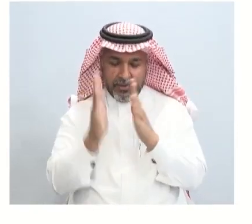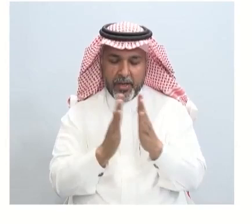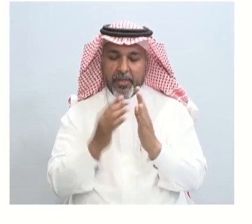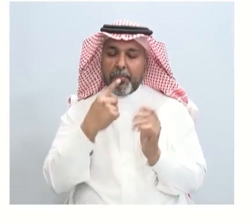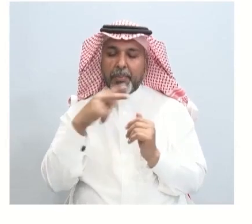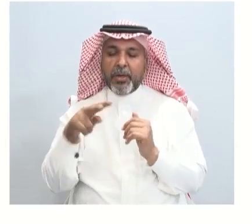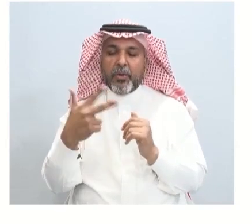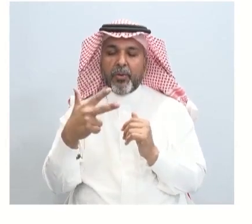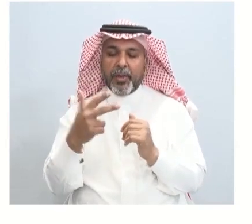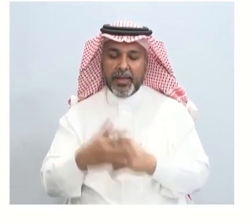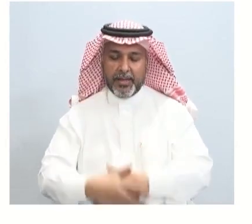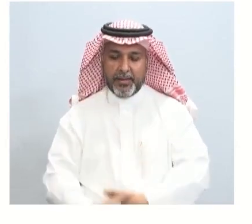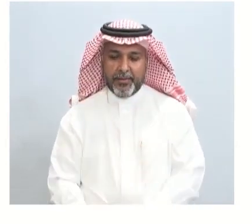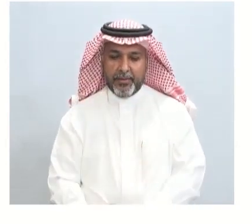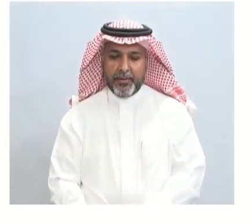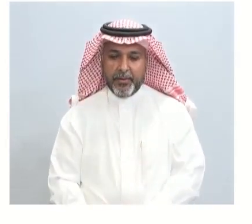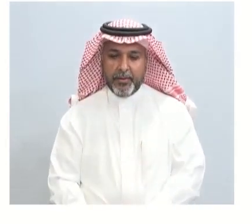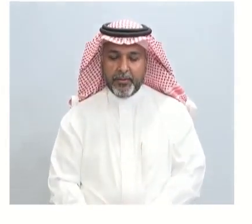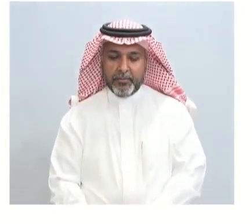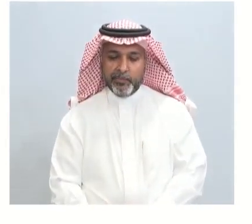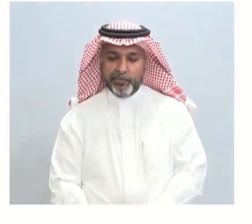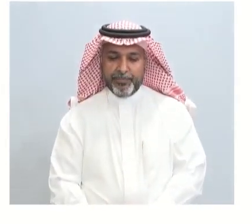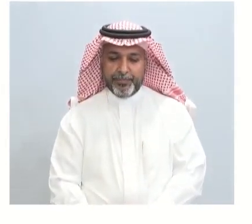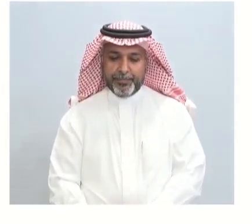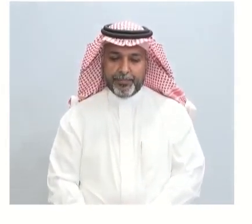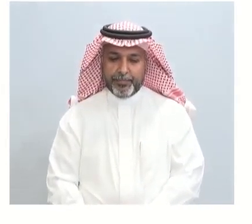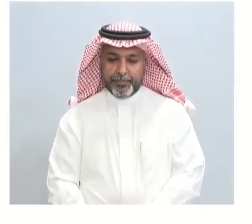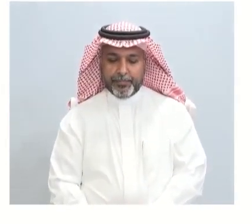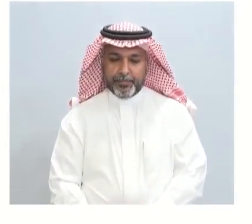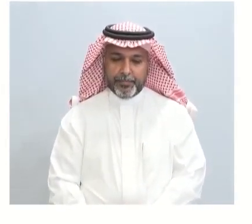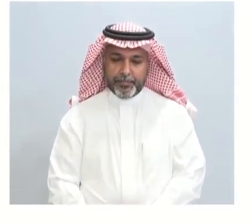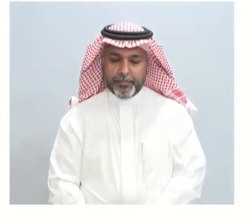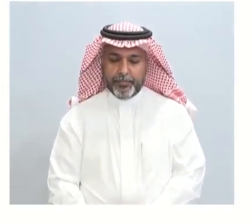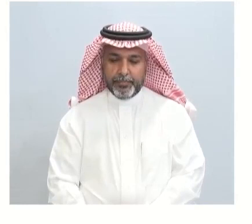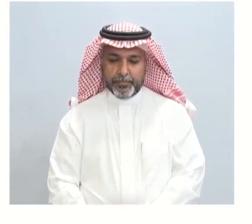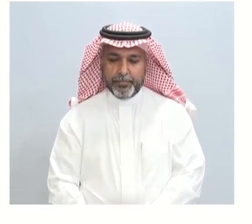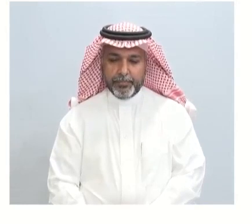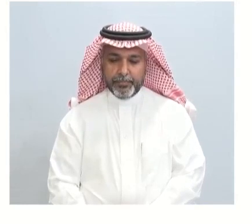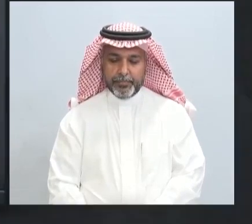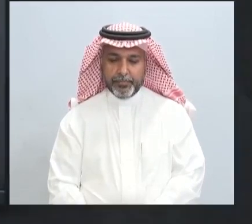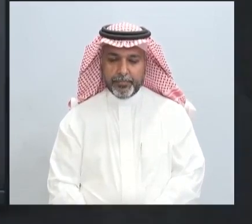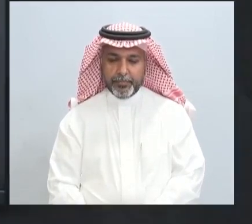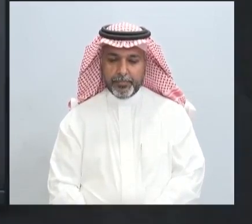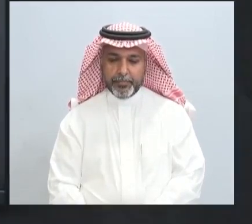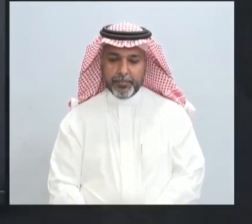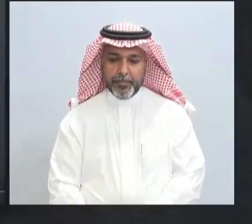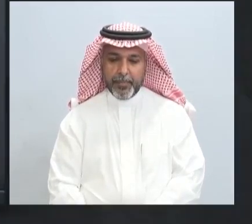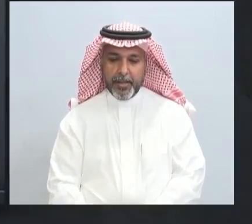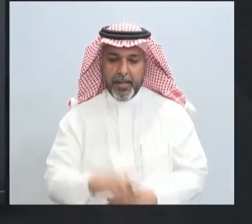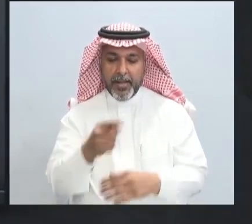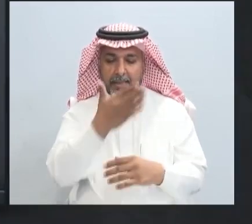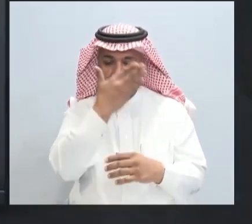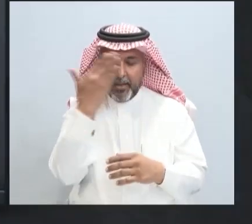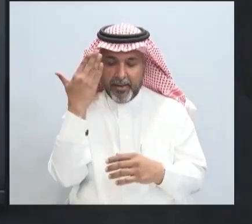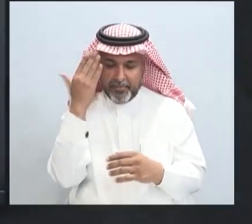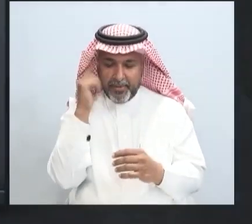ينفرد بان طول الدوره فيهم يساوي كم يساوي 180 درجه بهذه الصوره فبالتالي من